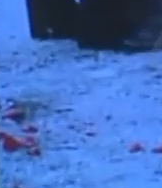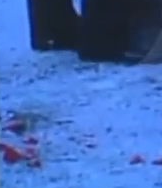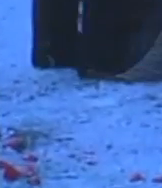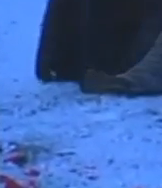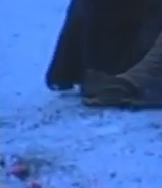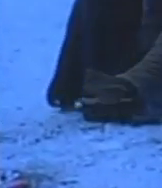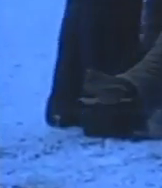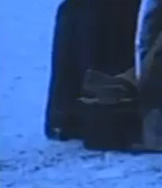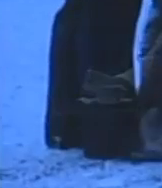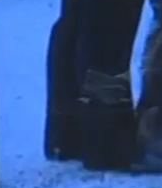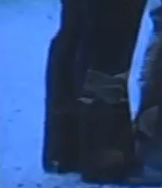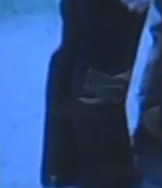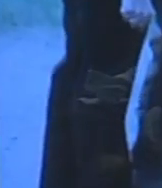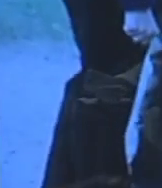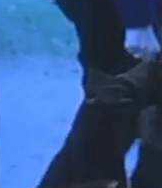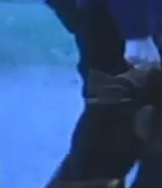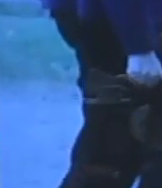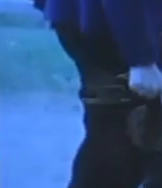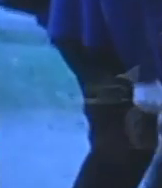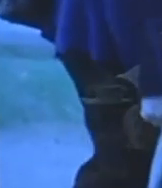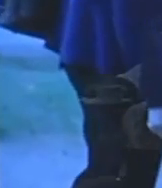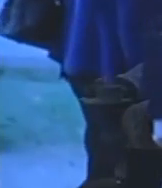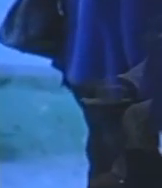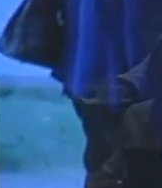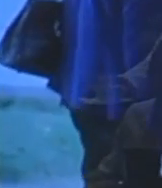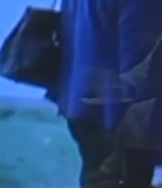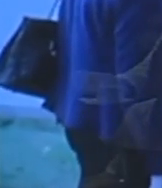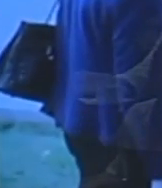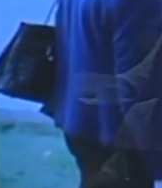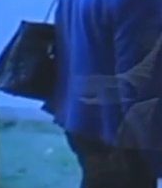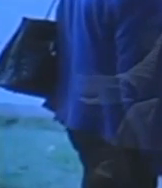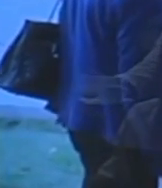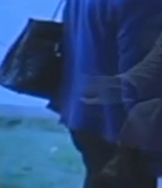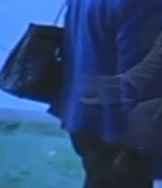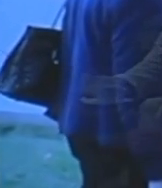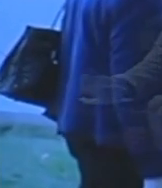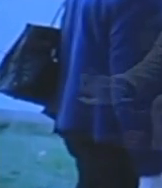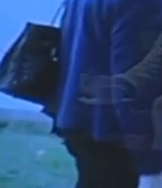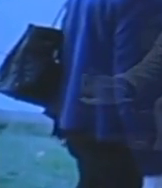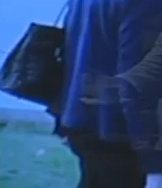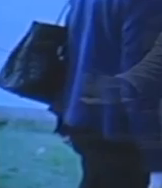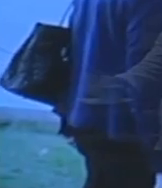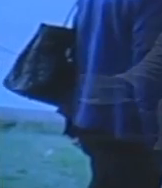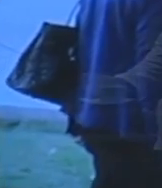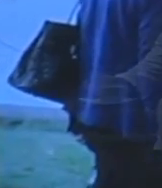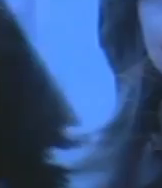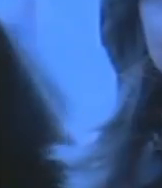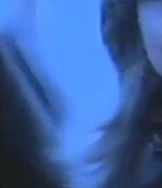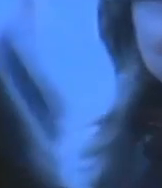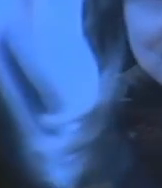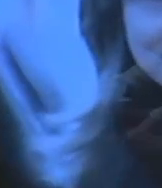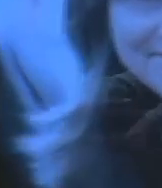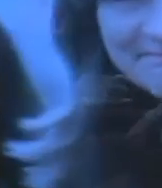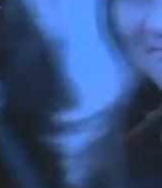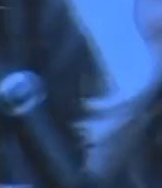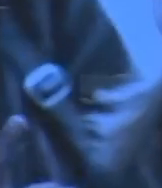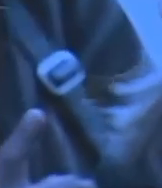και τέλος τον δημήτρη χριστούλα τον συνταξιούχο φαρμακοποιό που